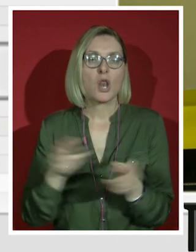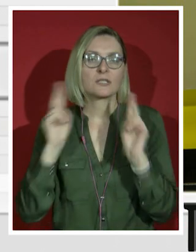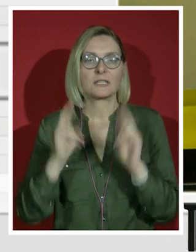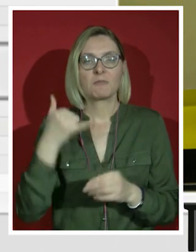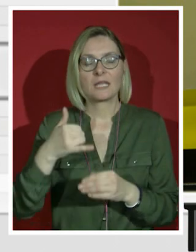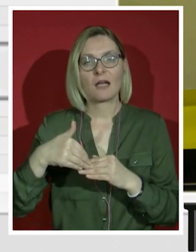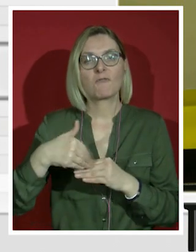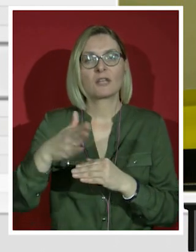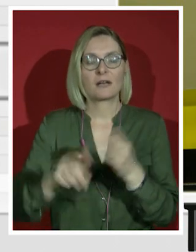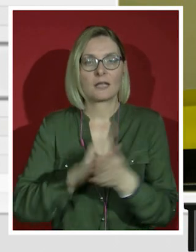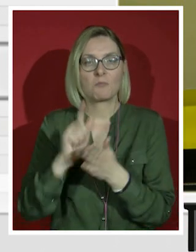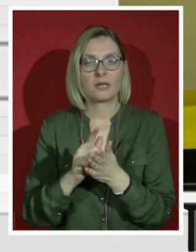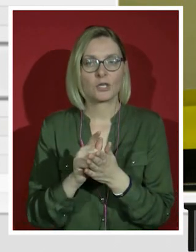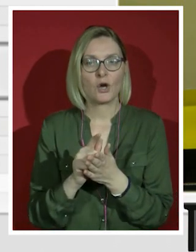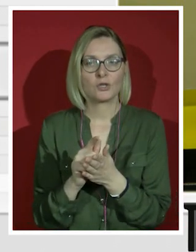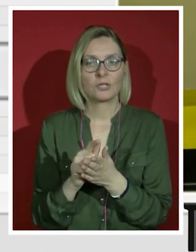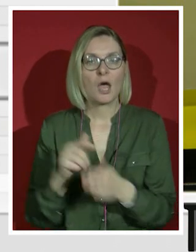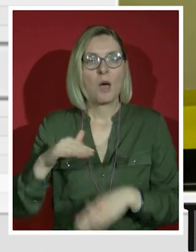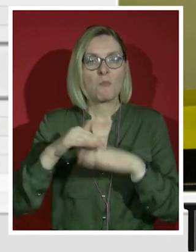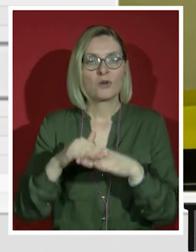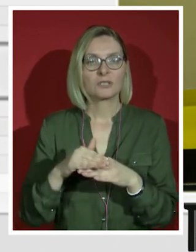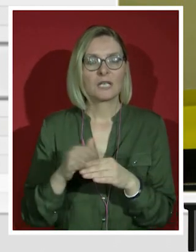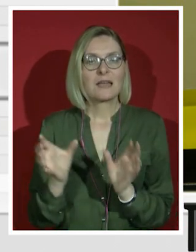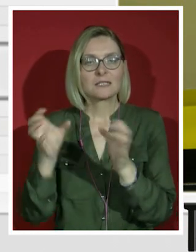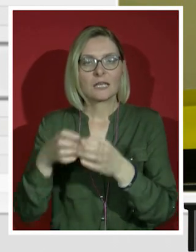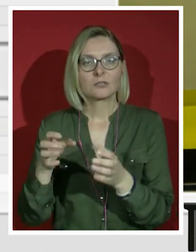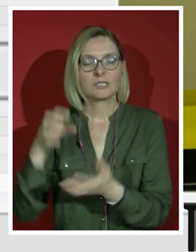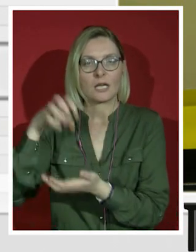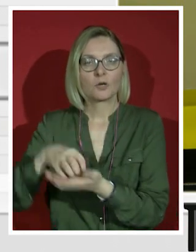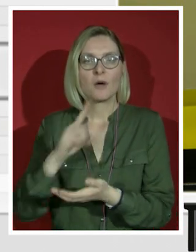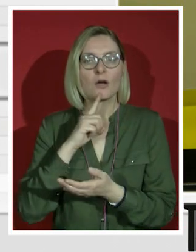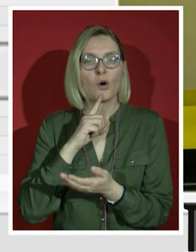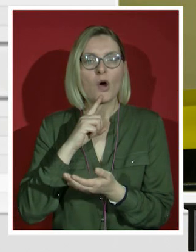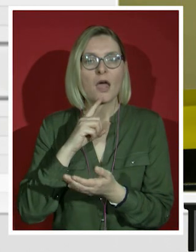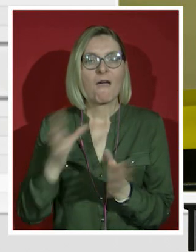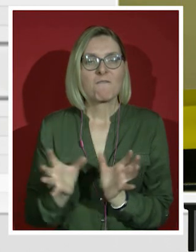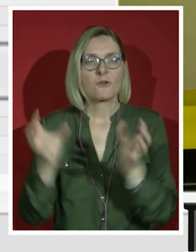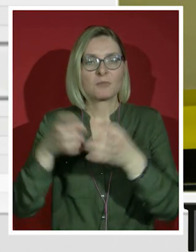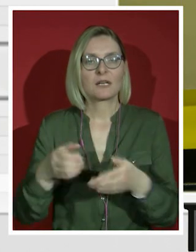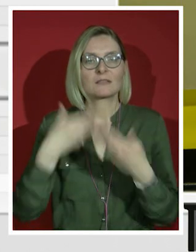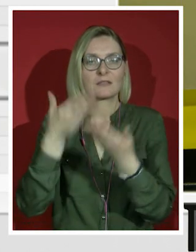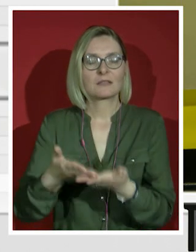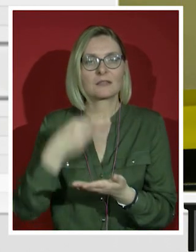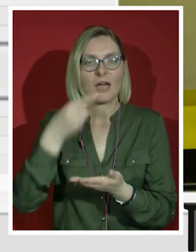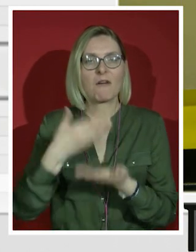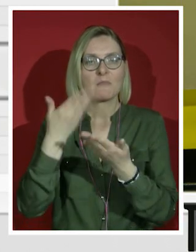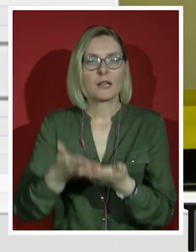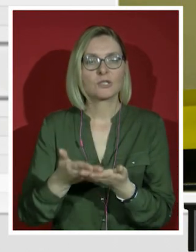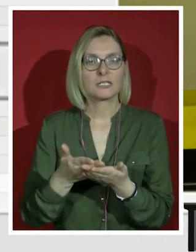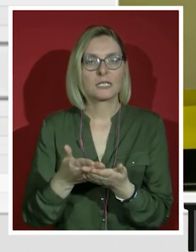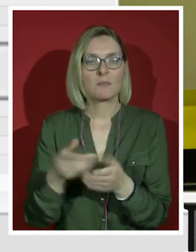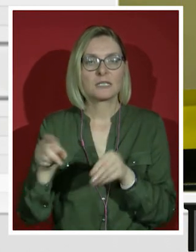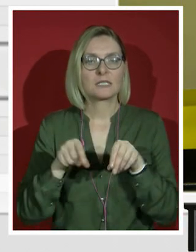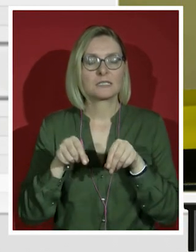во наредниот период преку подсекторската група која што е формирана за да дава предлози на Министерството за земјоделие, дека ќе успееме